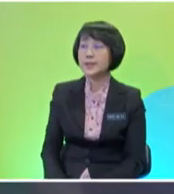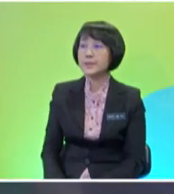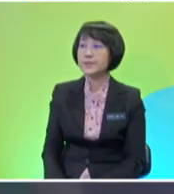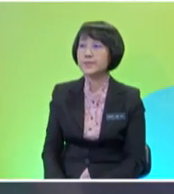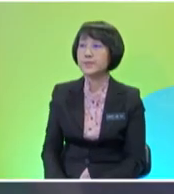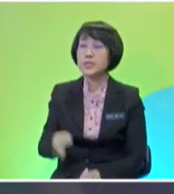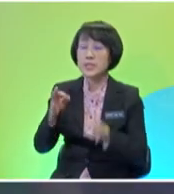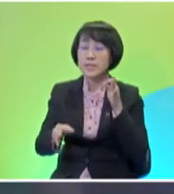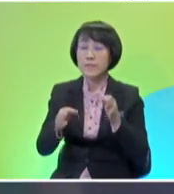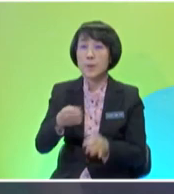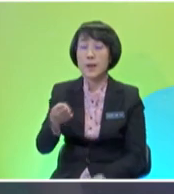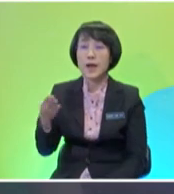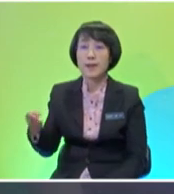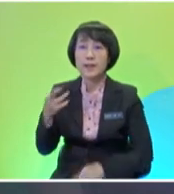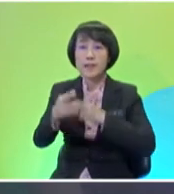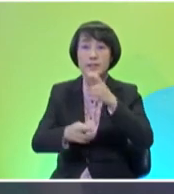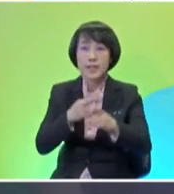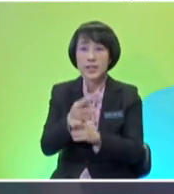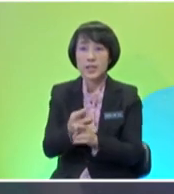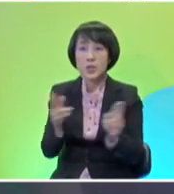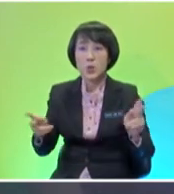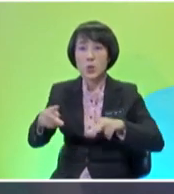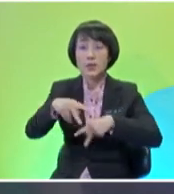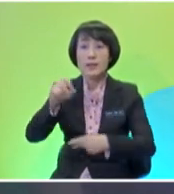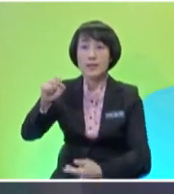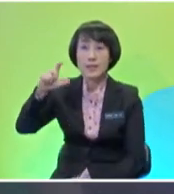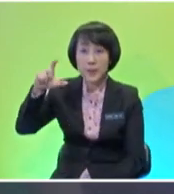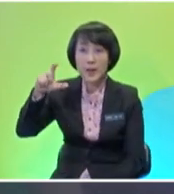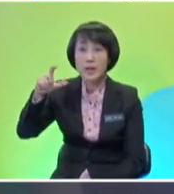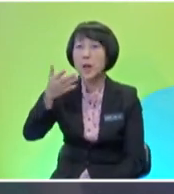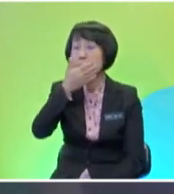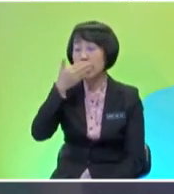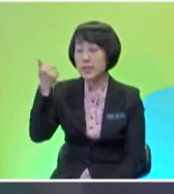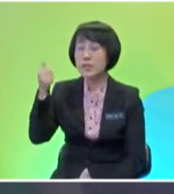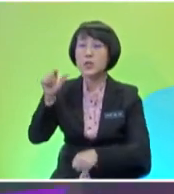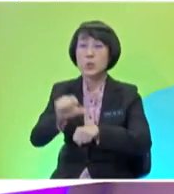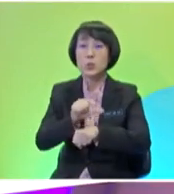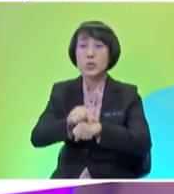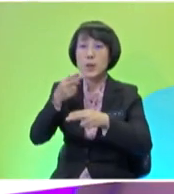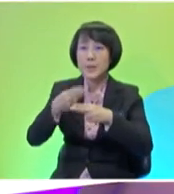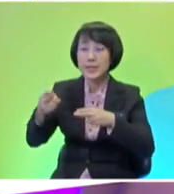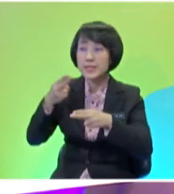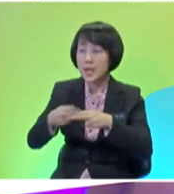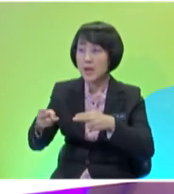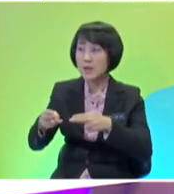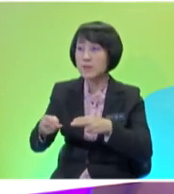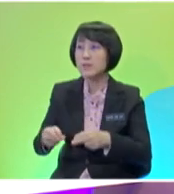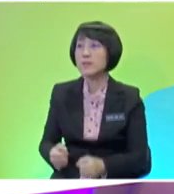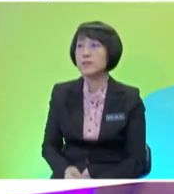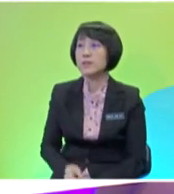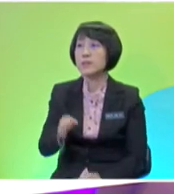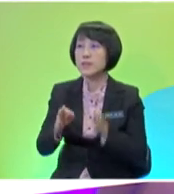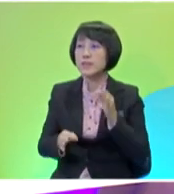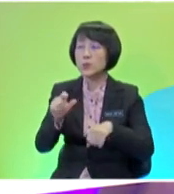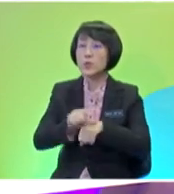gunakan bahan kita semula, kotak ke apa tebal, okey, saya sarankan guna pisau boleh laras. Okey, sebab kalau gunakan gunting takut dia akan kemek